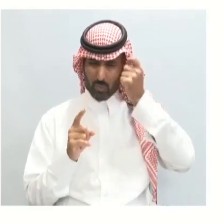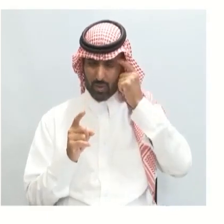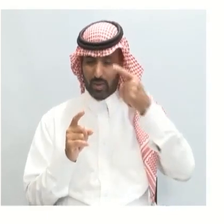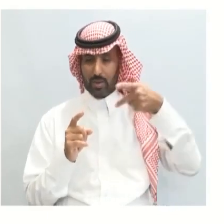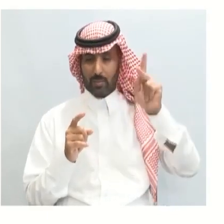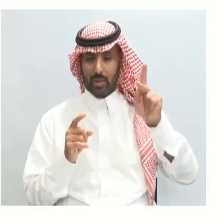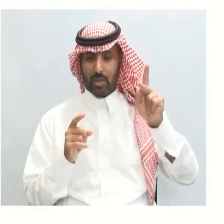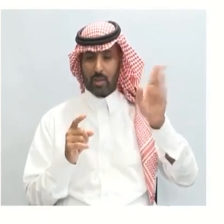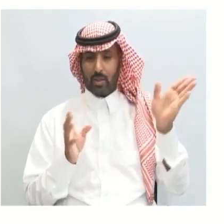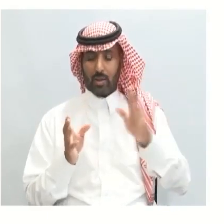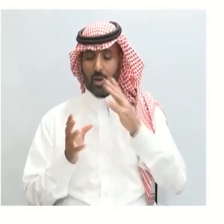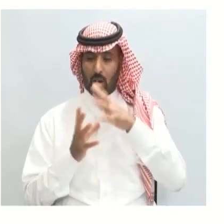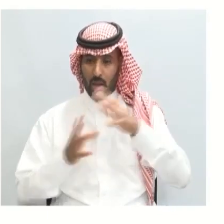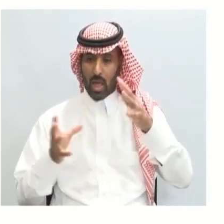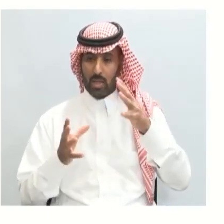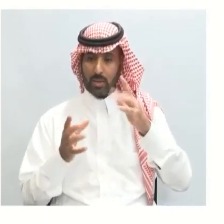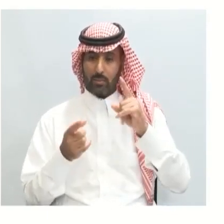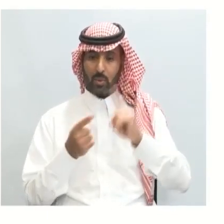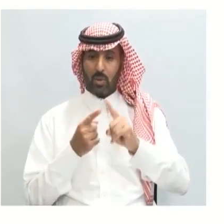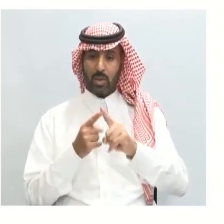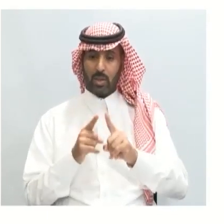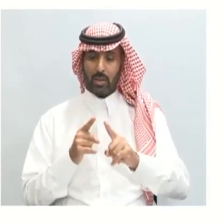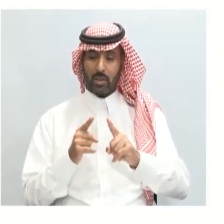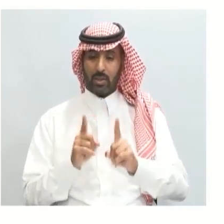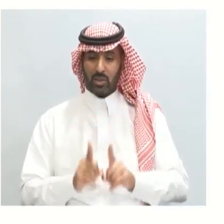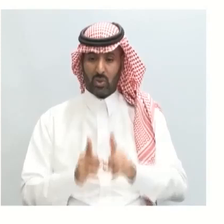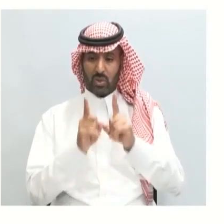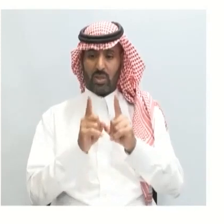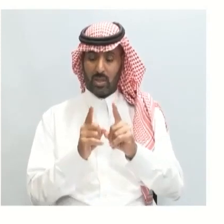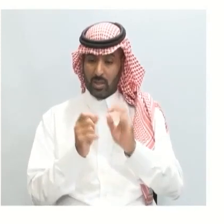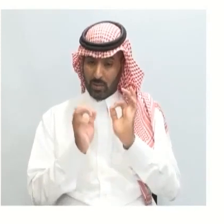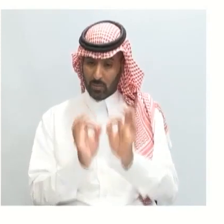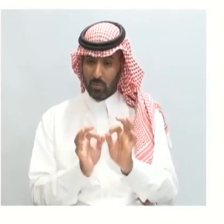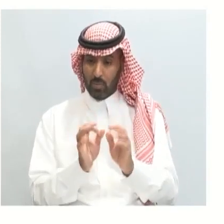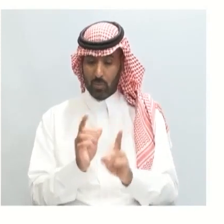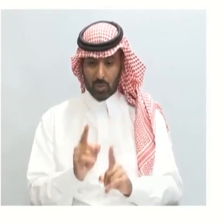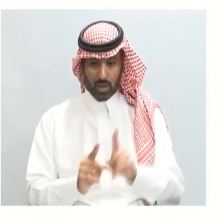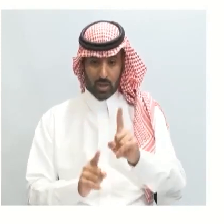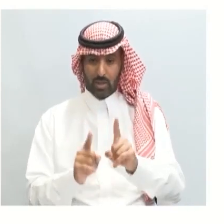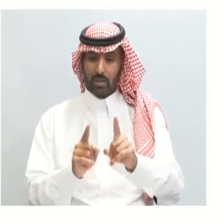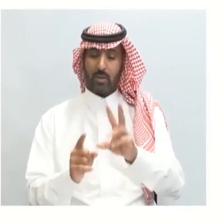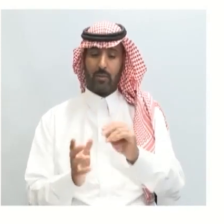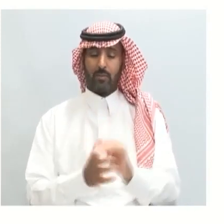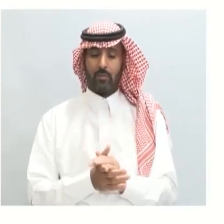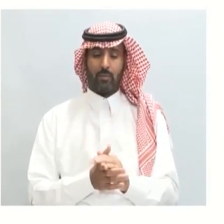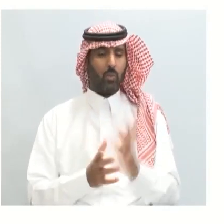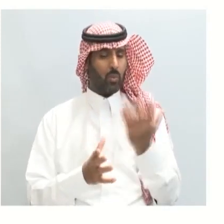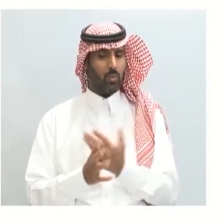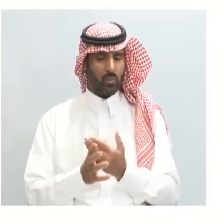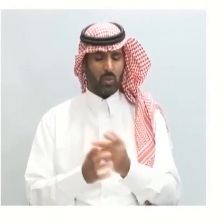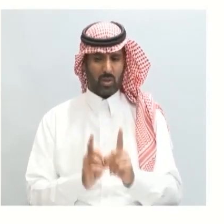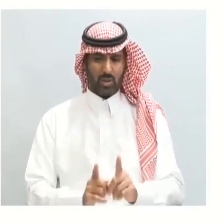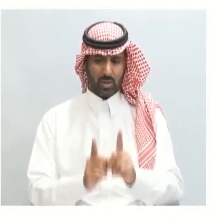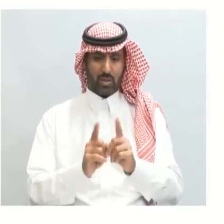بالكفن والحجم نوع العلاقه هنا علاقه طرديه والتناسب هنا تناسب مباشر لماذا تناسب